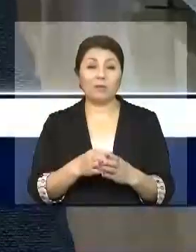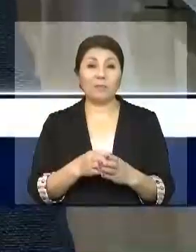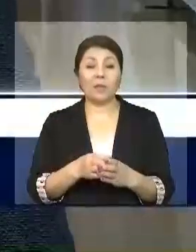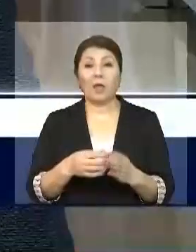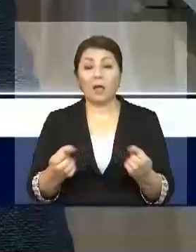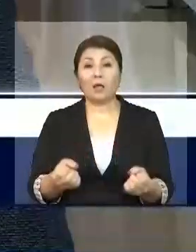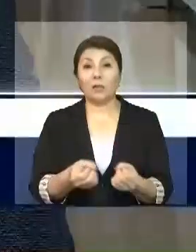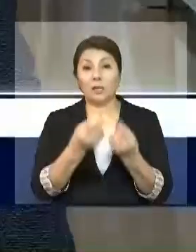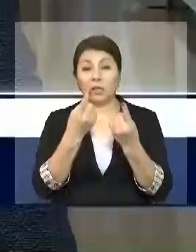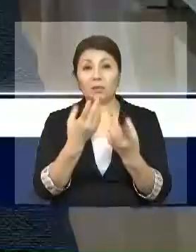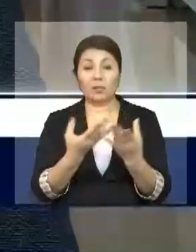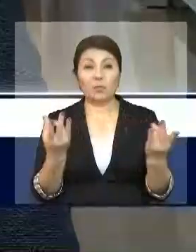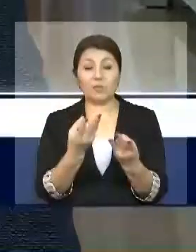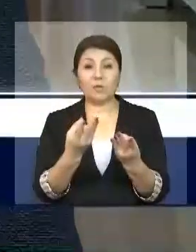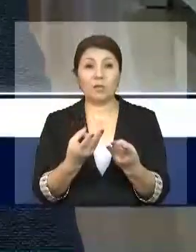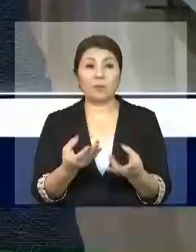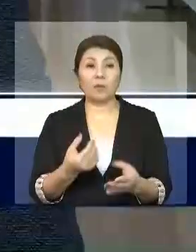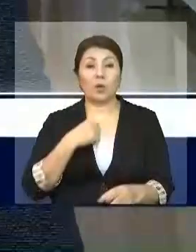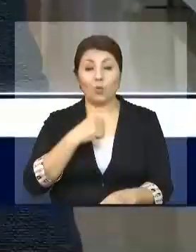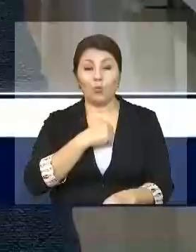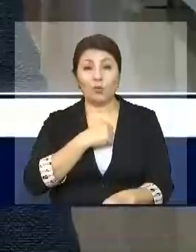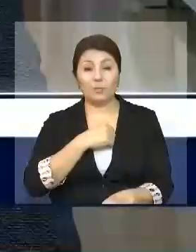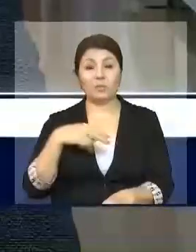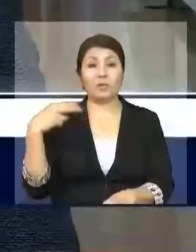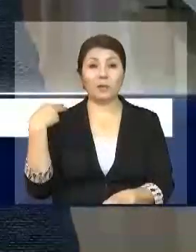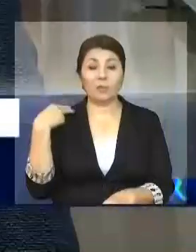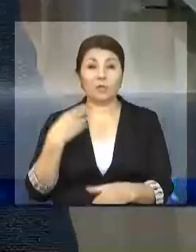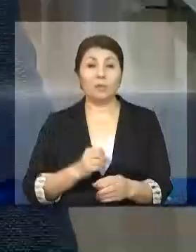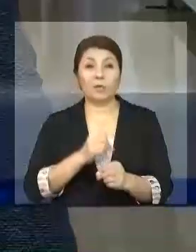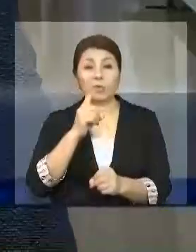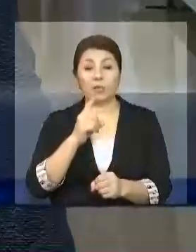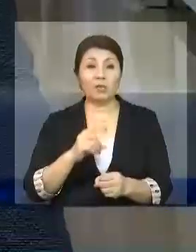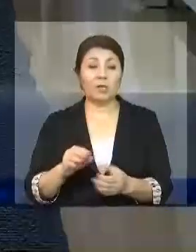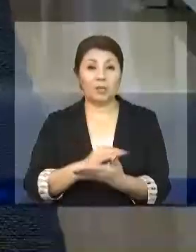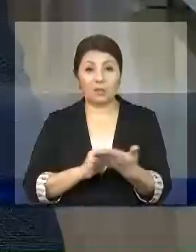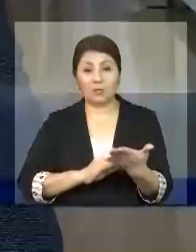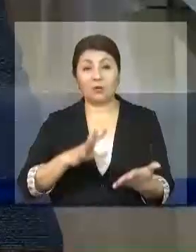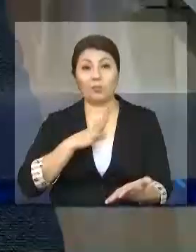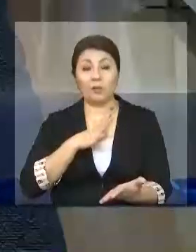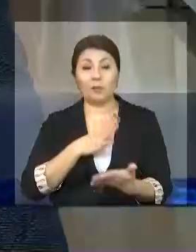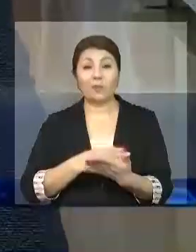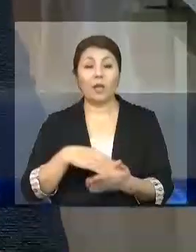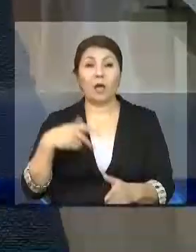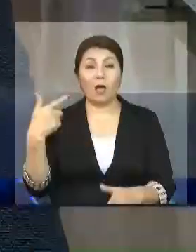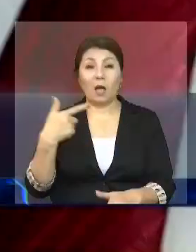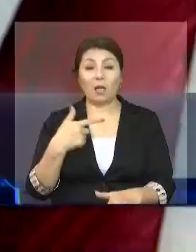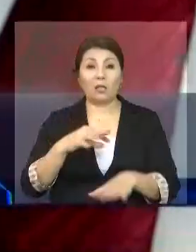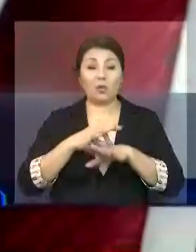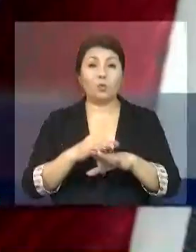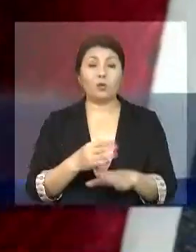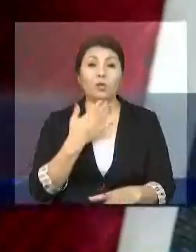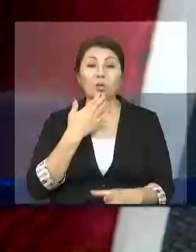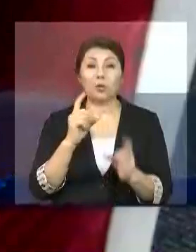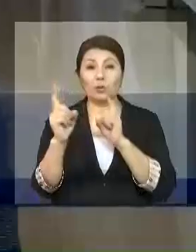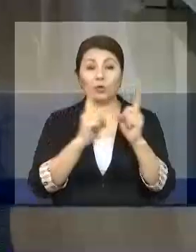көптеген мәселелер айтылып жатыр. Бұл біздің президентіміздің жолдауында да айтылады, Атырауда өткен ұлттық құрылтайда да